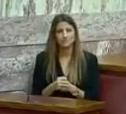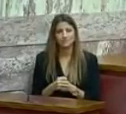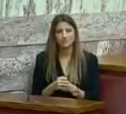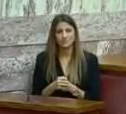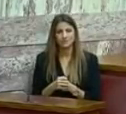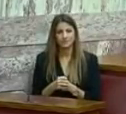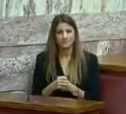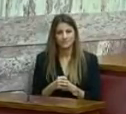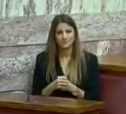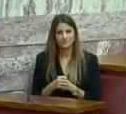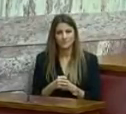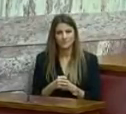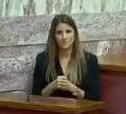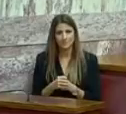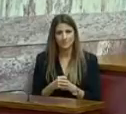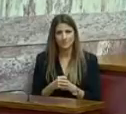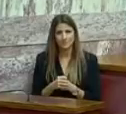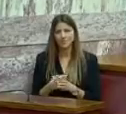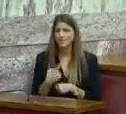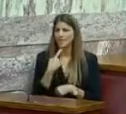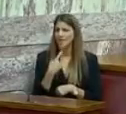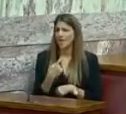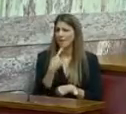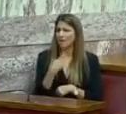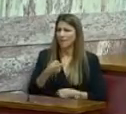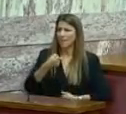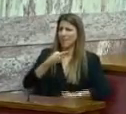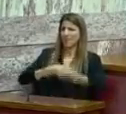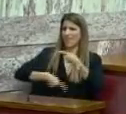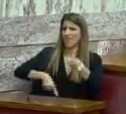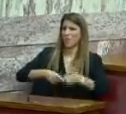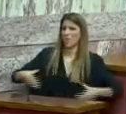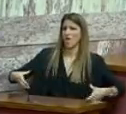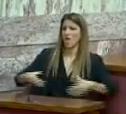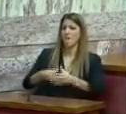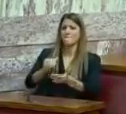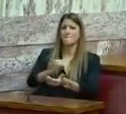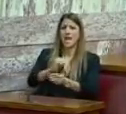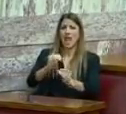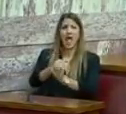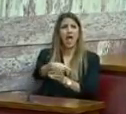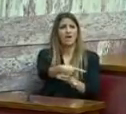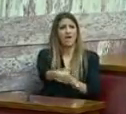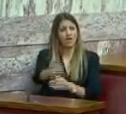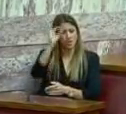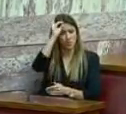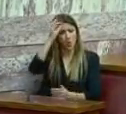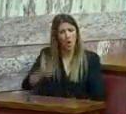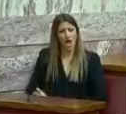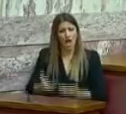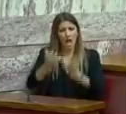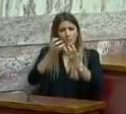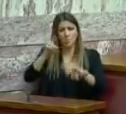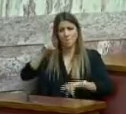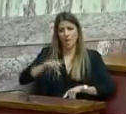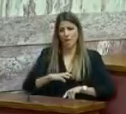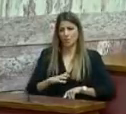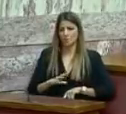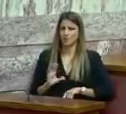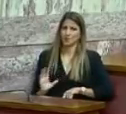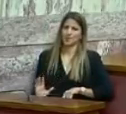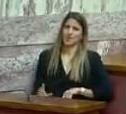Ας αφήσουμε λοιπόν τη σκευωρία ή το φιάσκο. Ακριβώς γι' αυτό, συνέχεια από το 2010